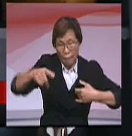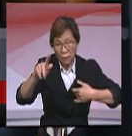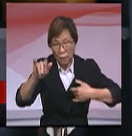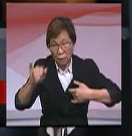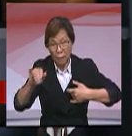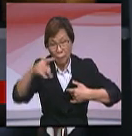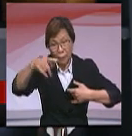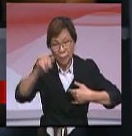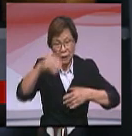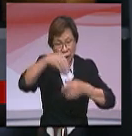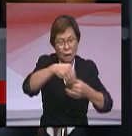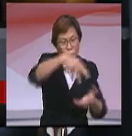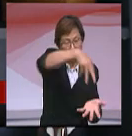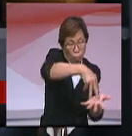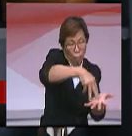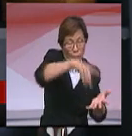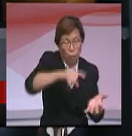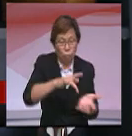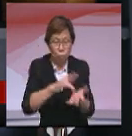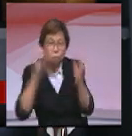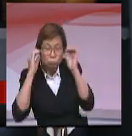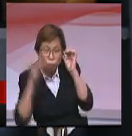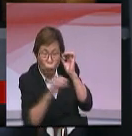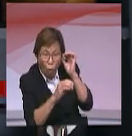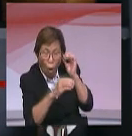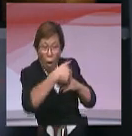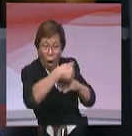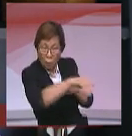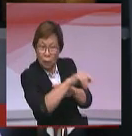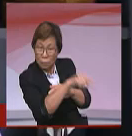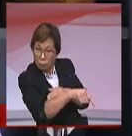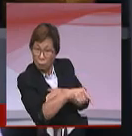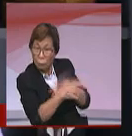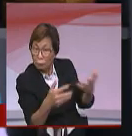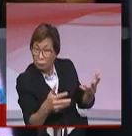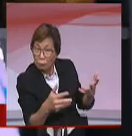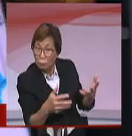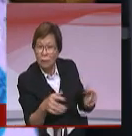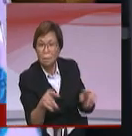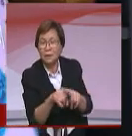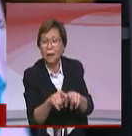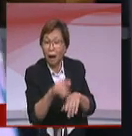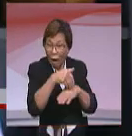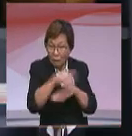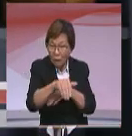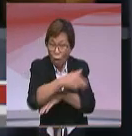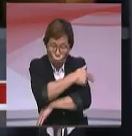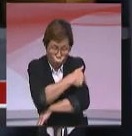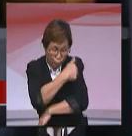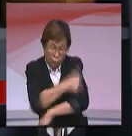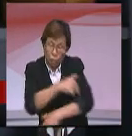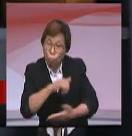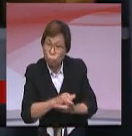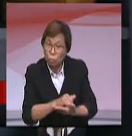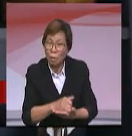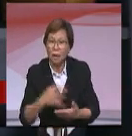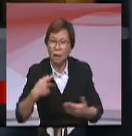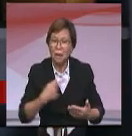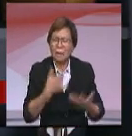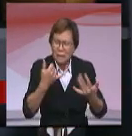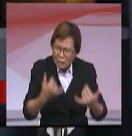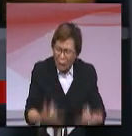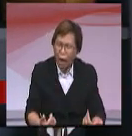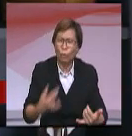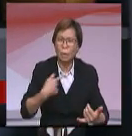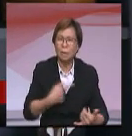perlu rawatan, adakah mereka akan dihantar ke sana juga? Seperti yang saya sebutkan bahawa kita sedang